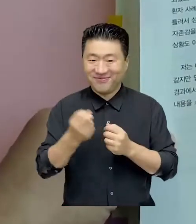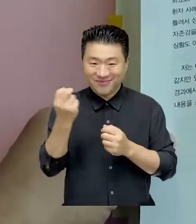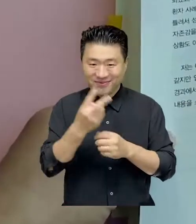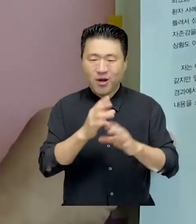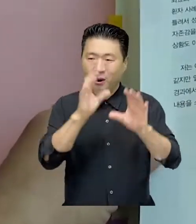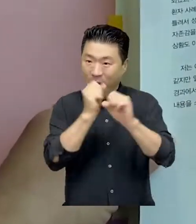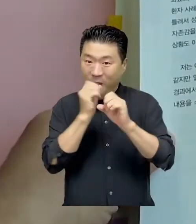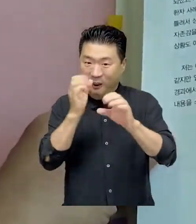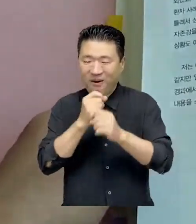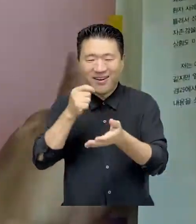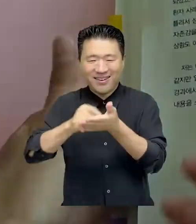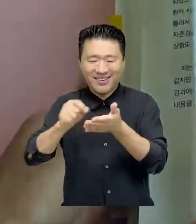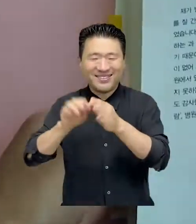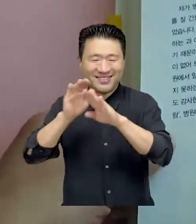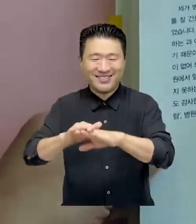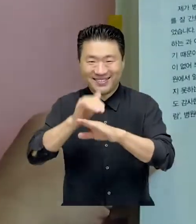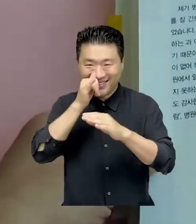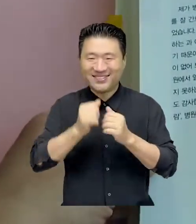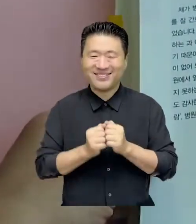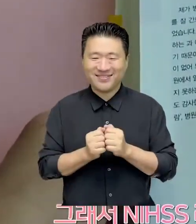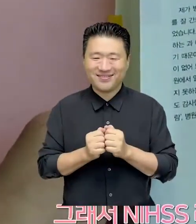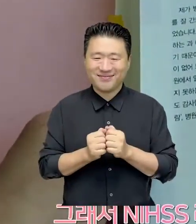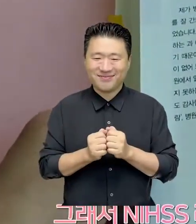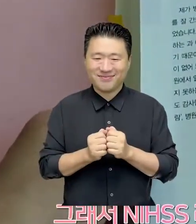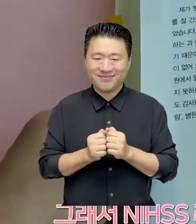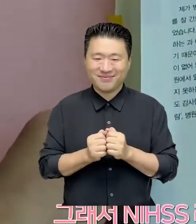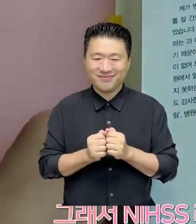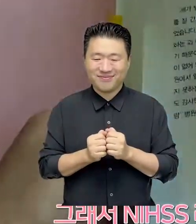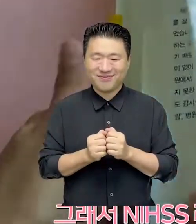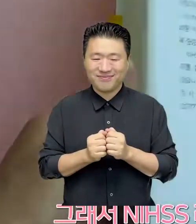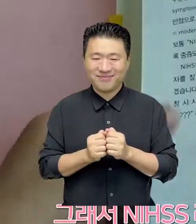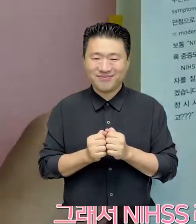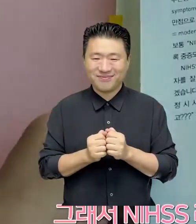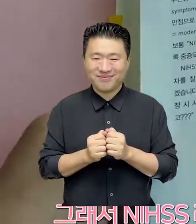방법과 요약해서 적어놓은 것들이 있고요.